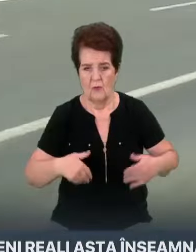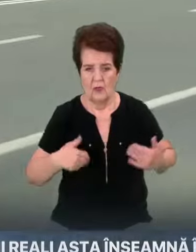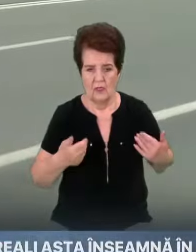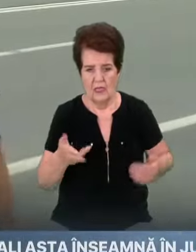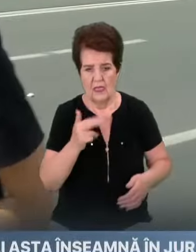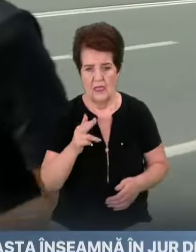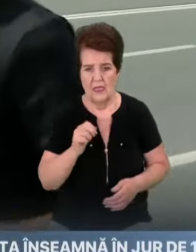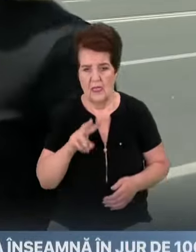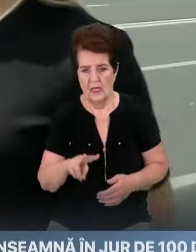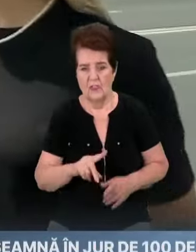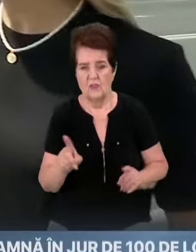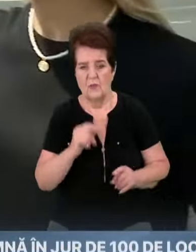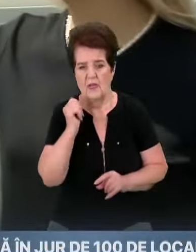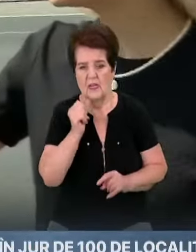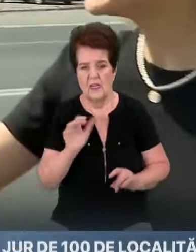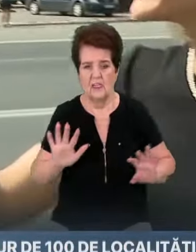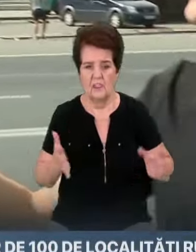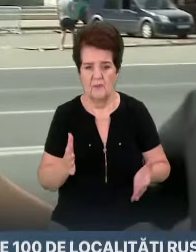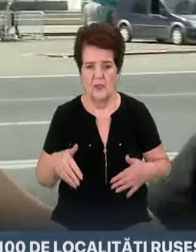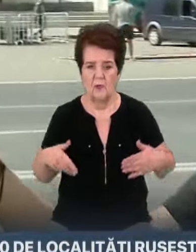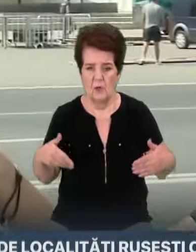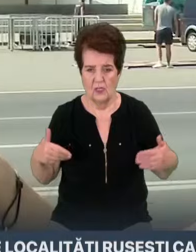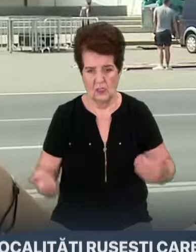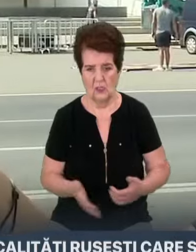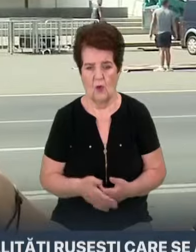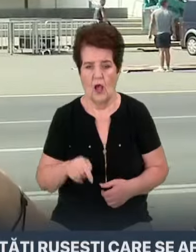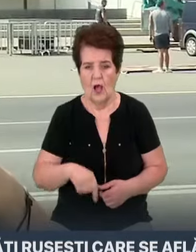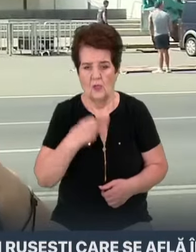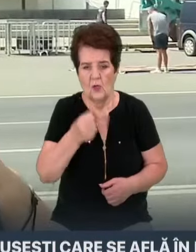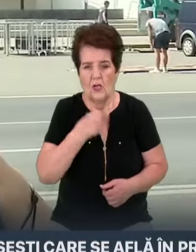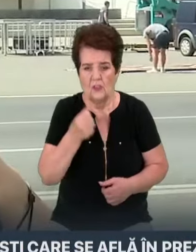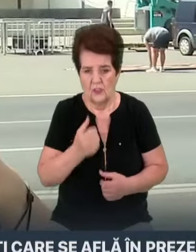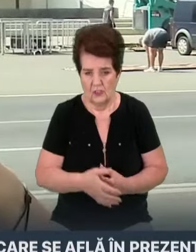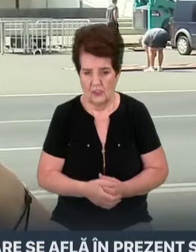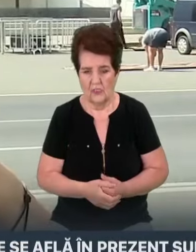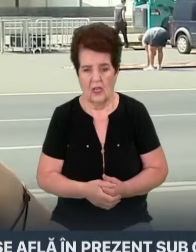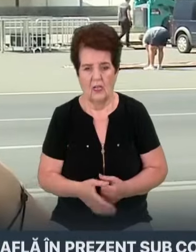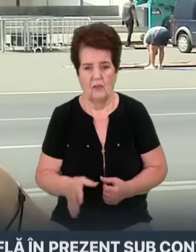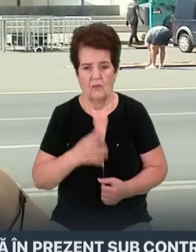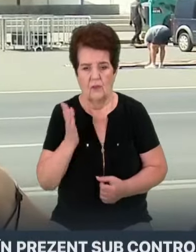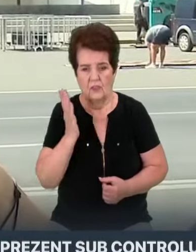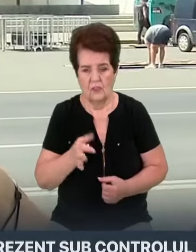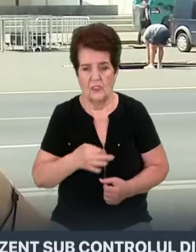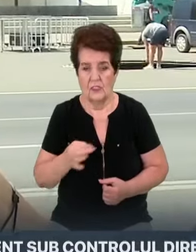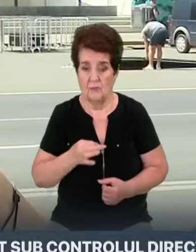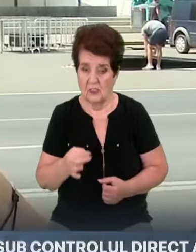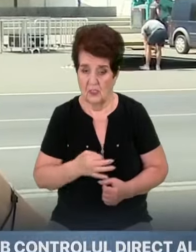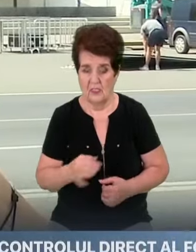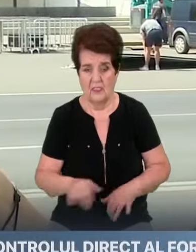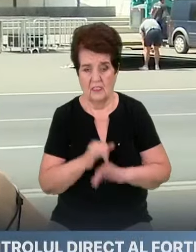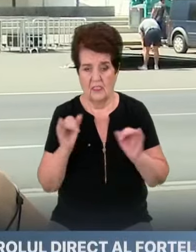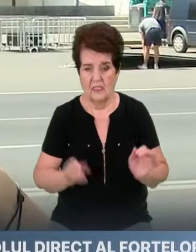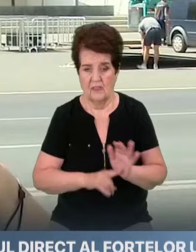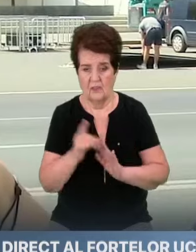te rog să ne spui ce ne așteaptă mâine. Bună ziua! Anul acesta, sărbătorile prilejuite Zilei Independenței se desfășoară începând cu